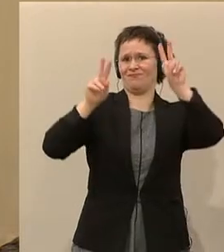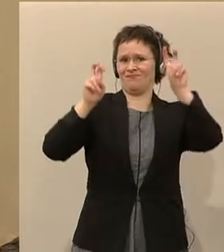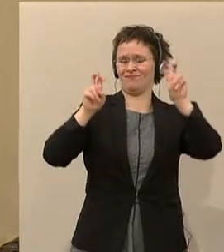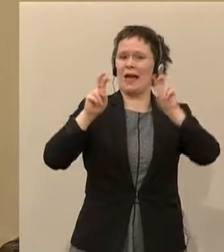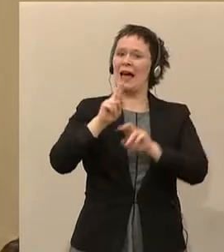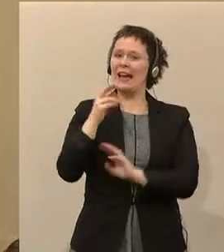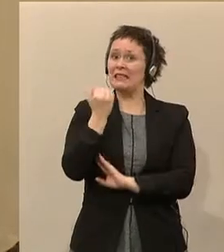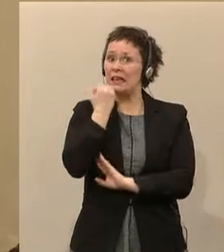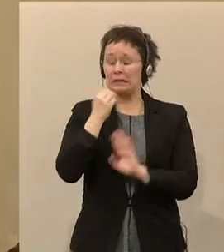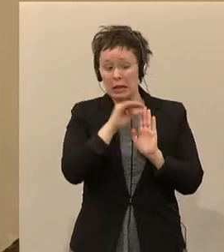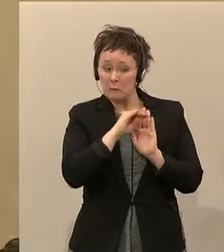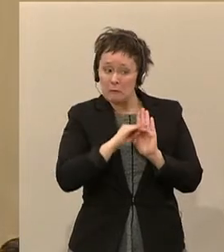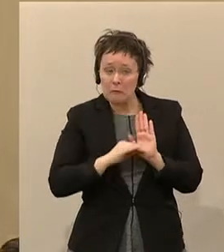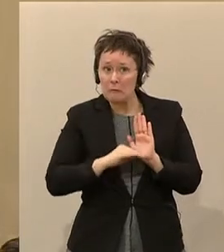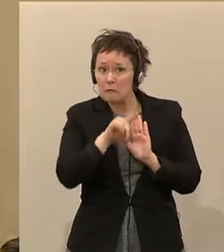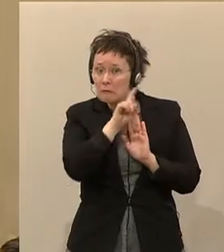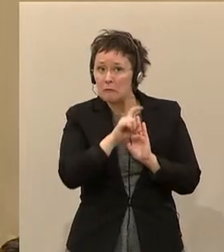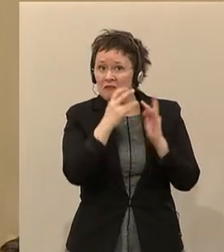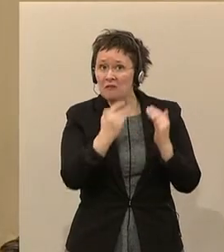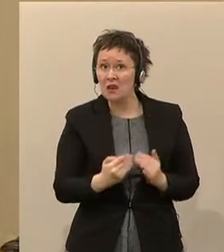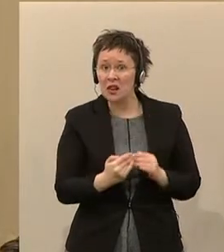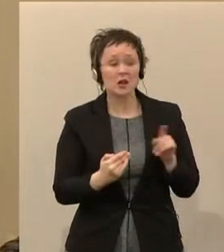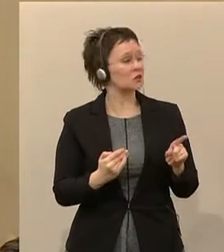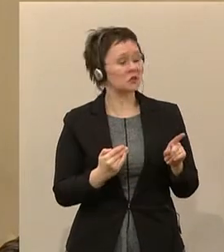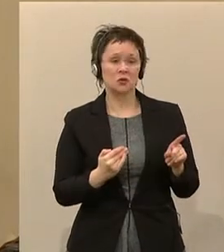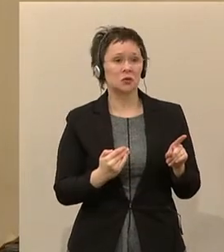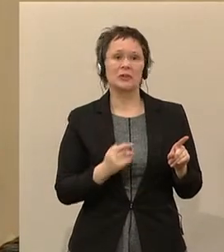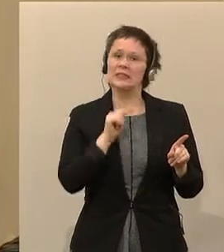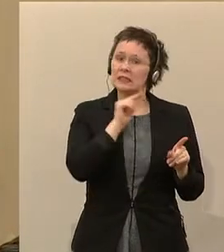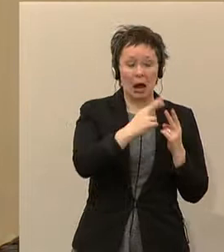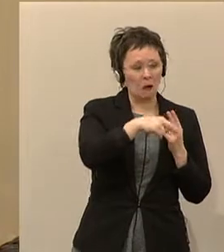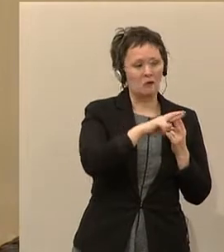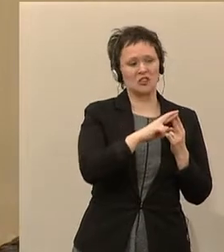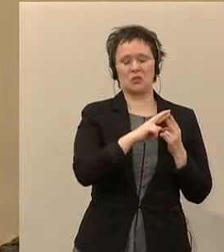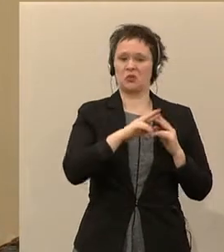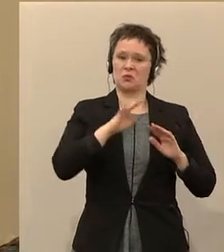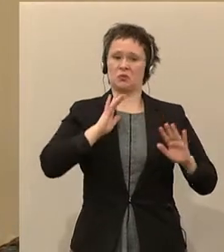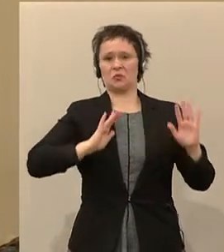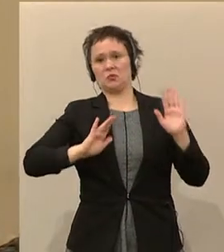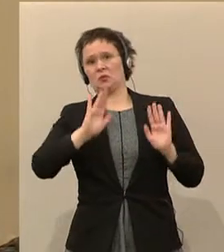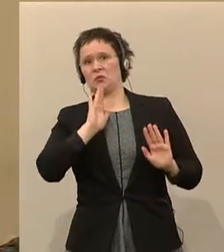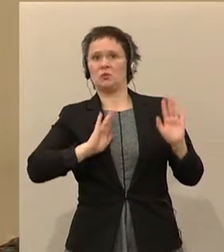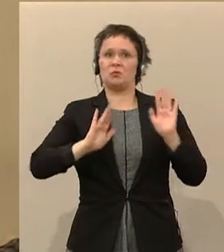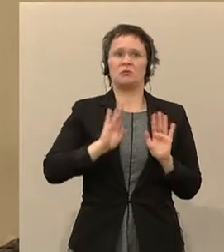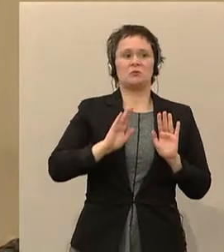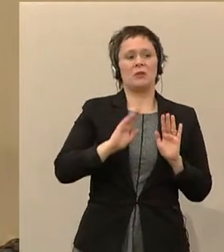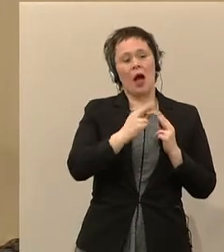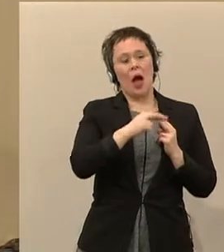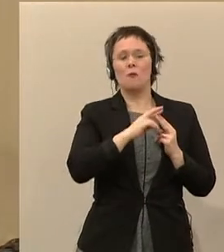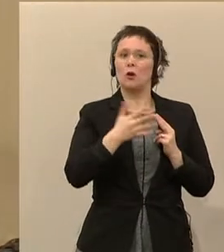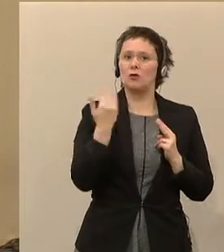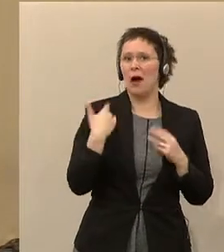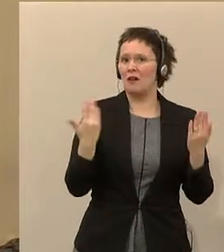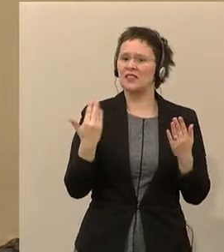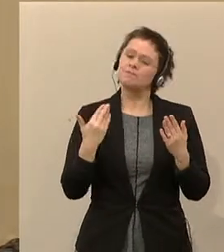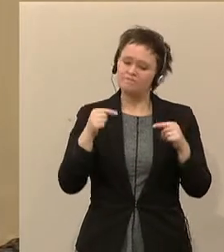Sie haben auch diese Frage nicht nur ausschweifend beantwortet und dazu gesagt, dass Rechtsextremismus in Österreich ja